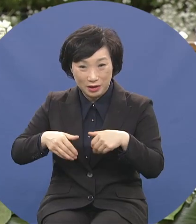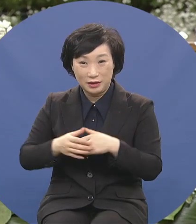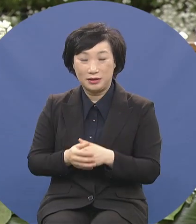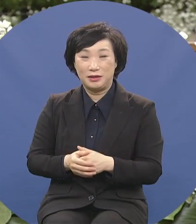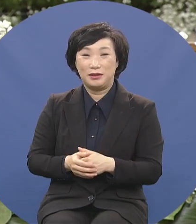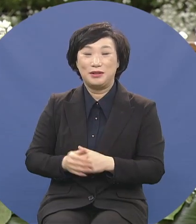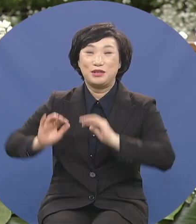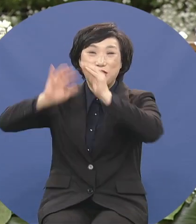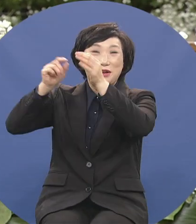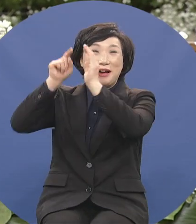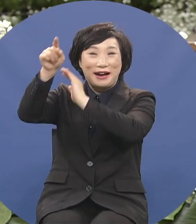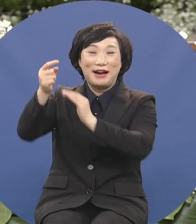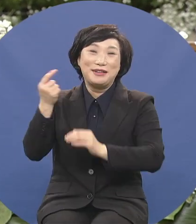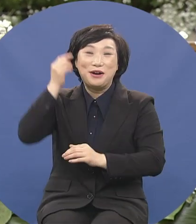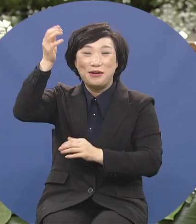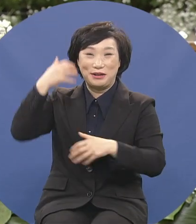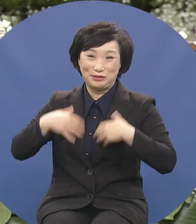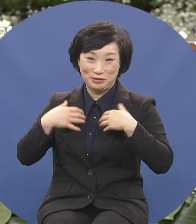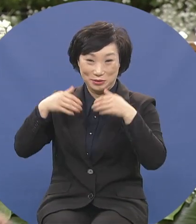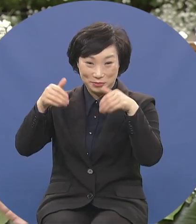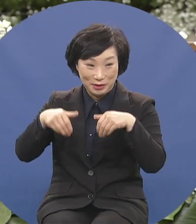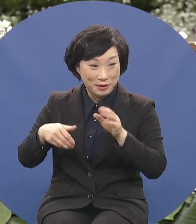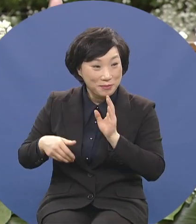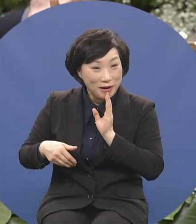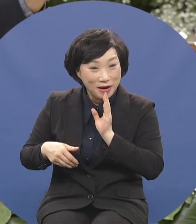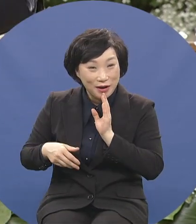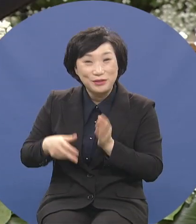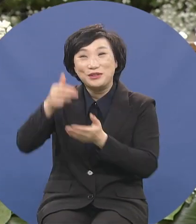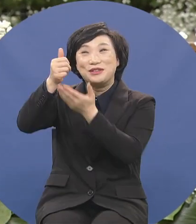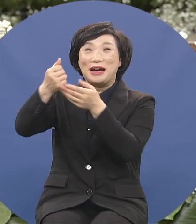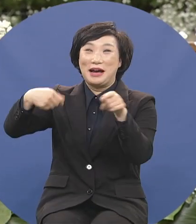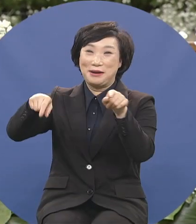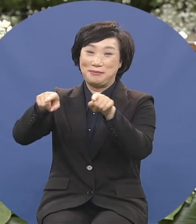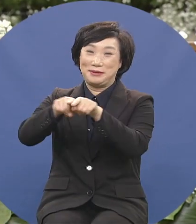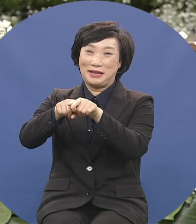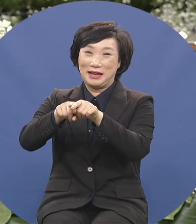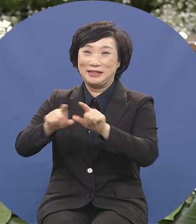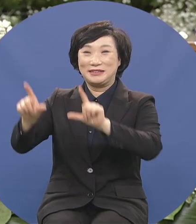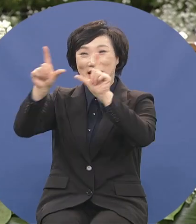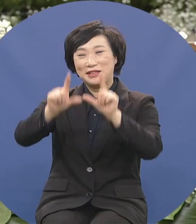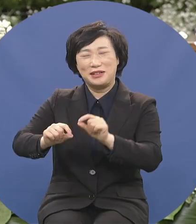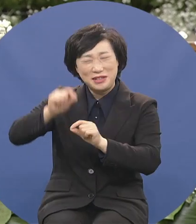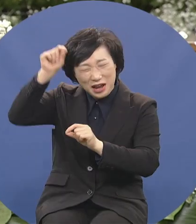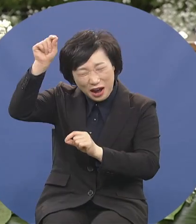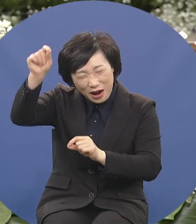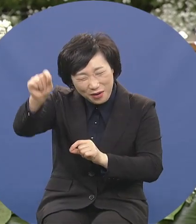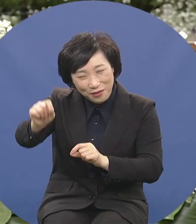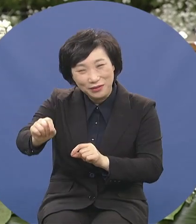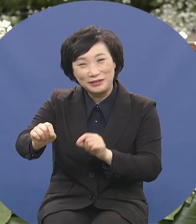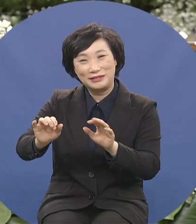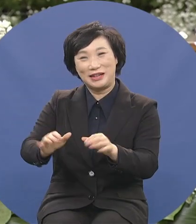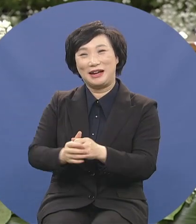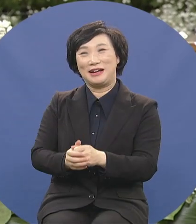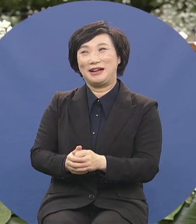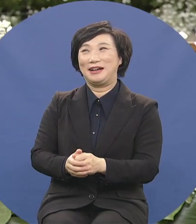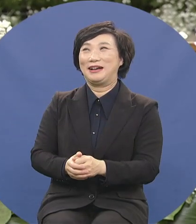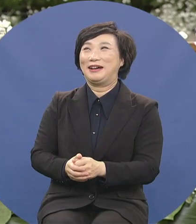저 천국에서 영광을 누리되 주와 함께 영원히